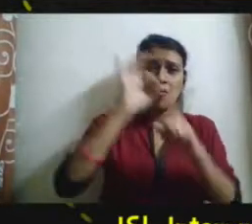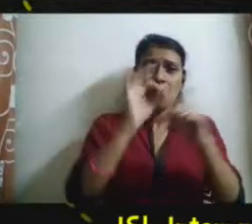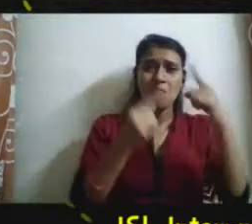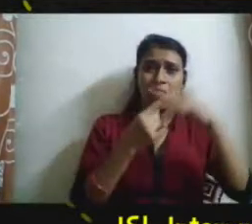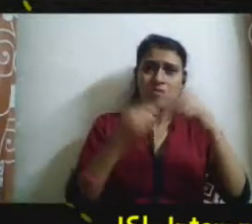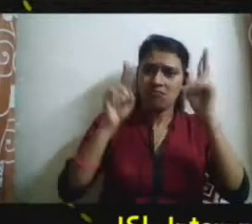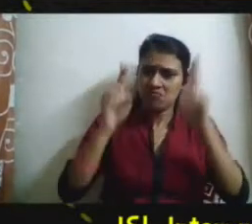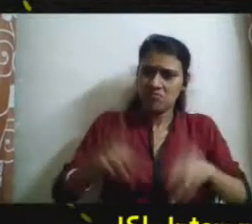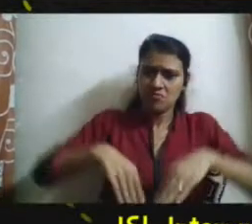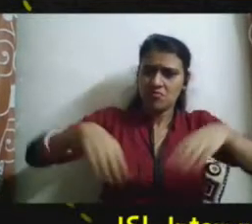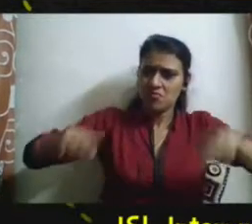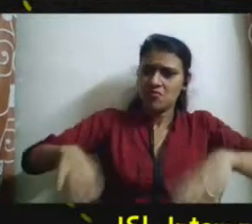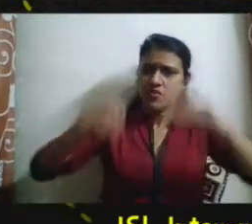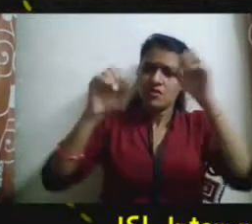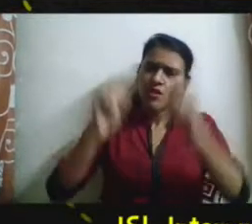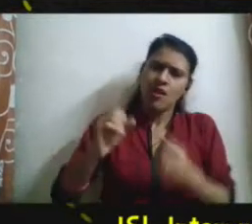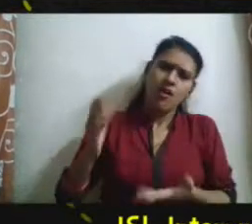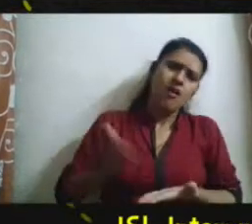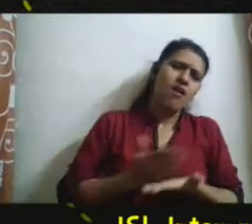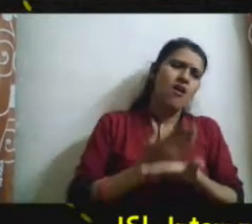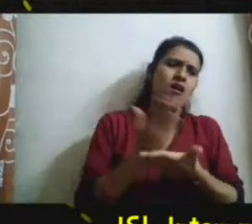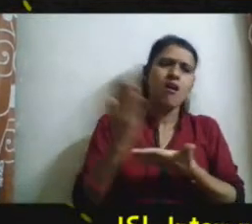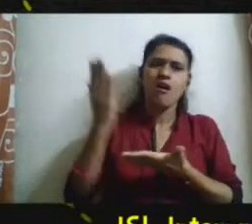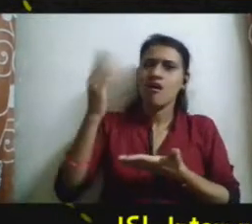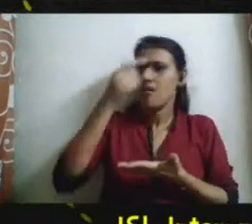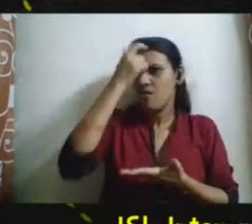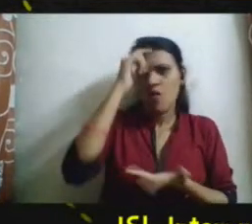बैठ के गा के गए हैं. उनको तो ऑडियो इंजीनियर नहीं